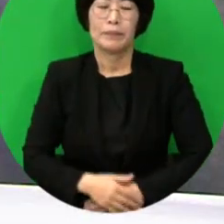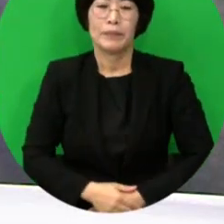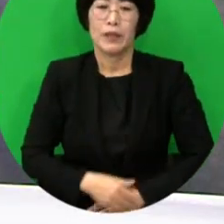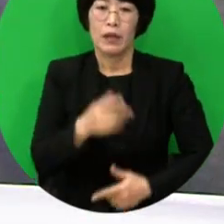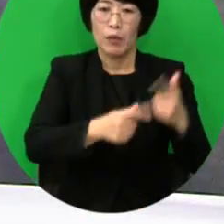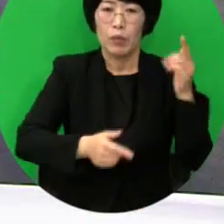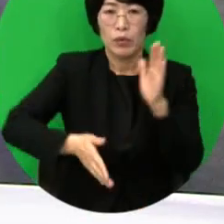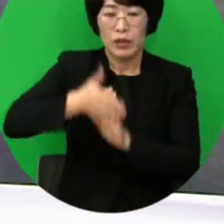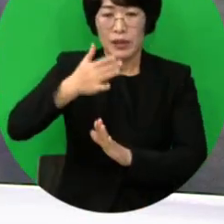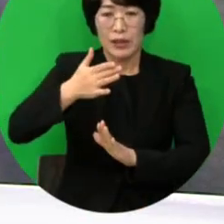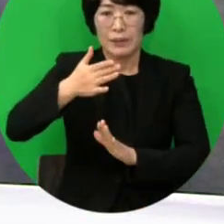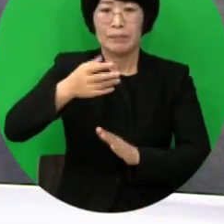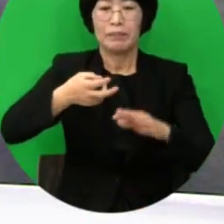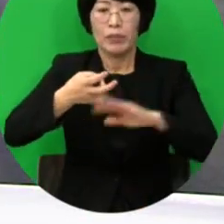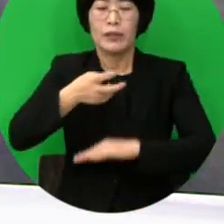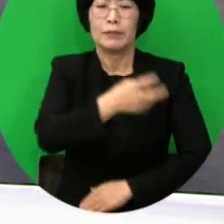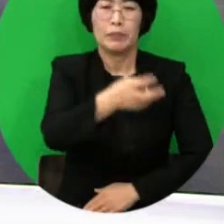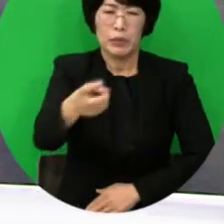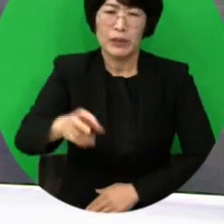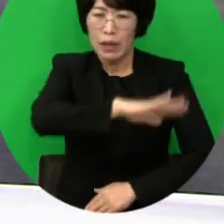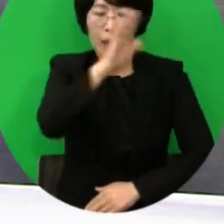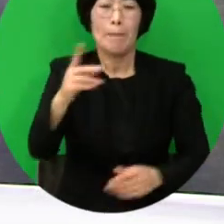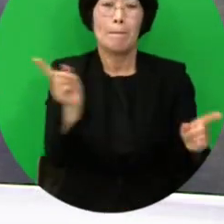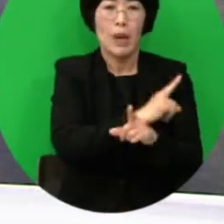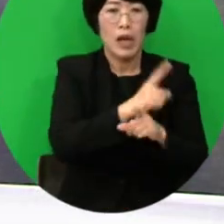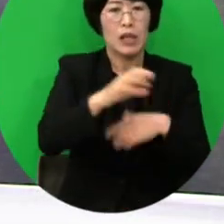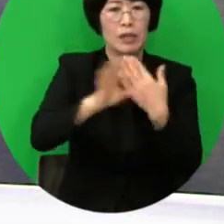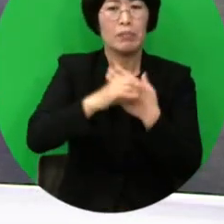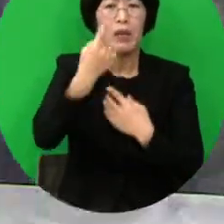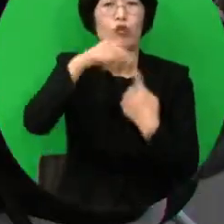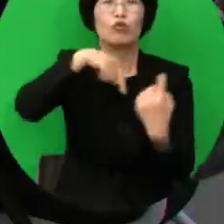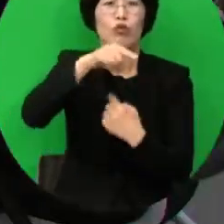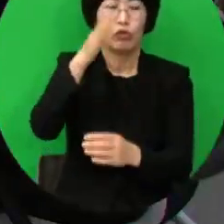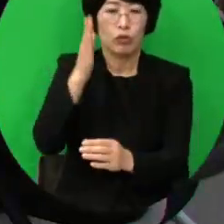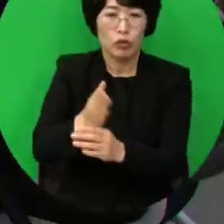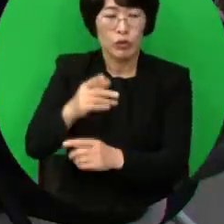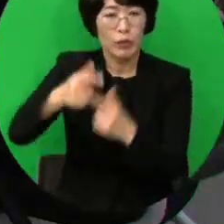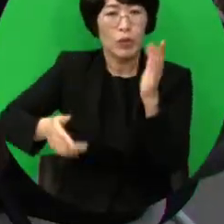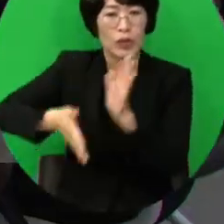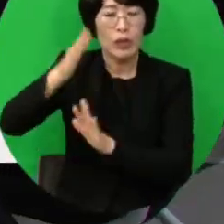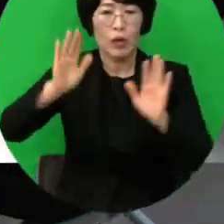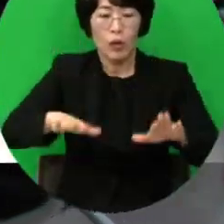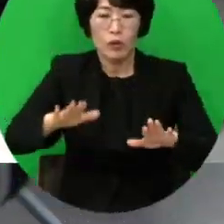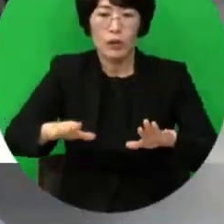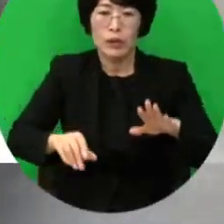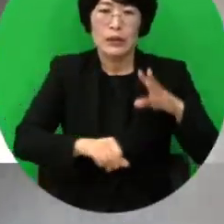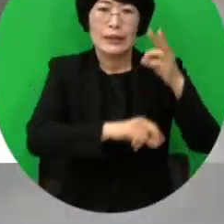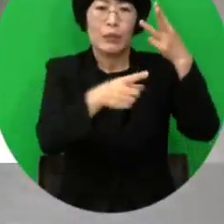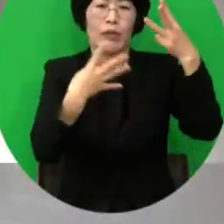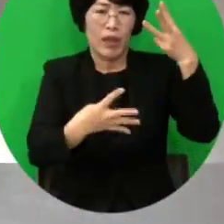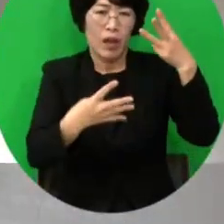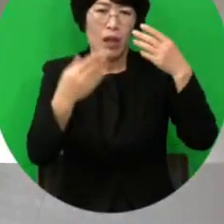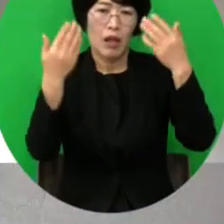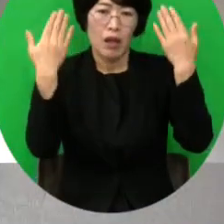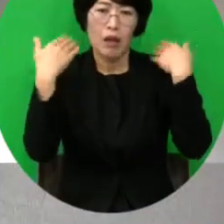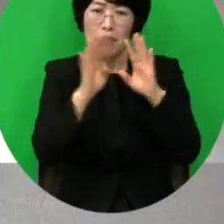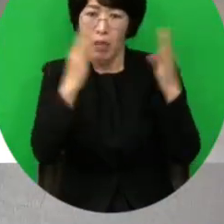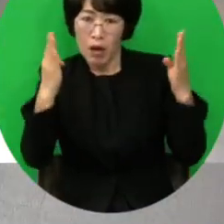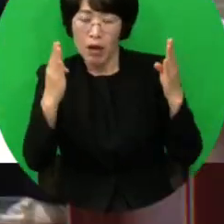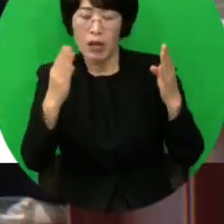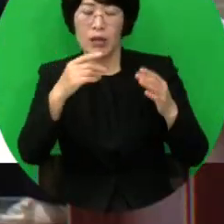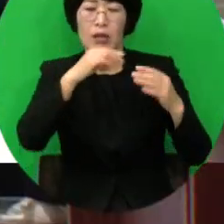목포 시내버스 노선이 전면 개편돼 시범 운행되고 있는 가운데 목포시가 오는 4일 개학을 앞두고